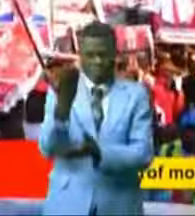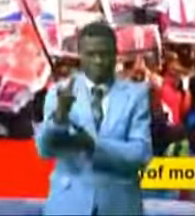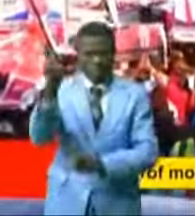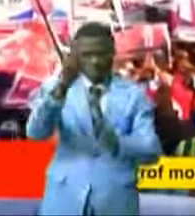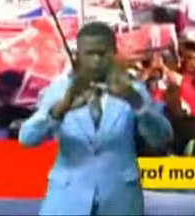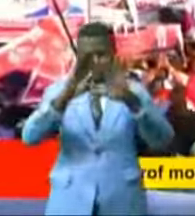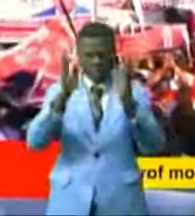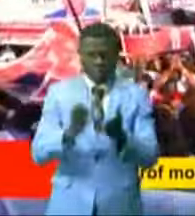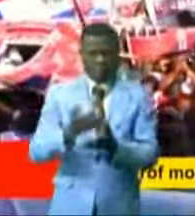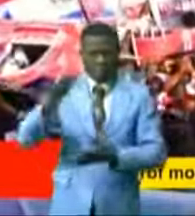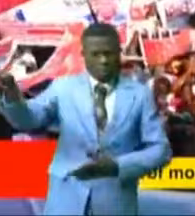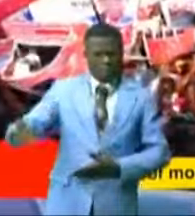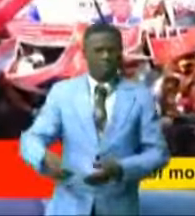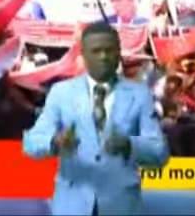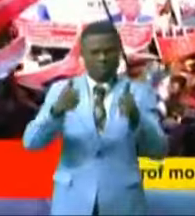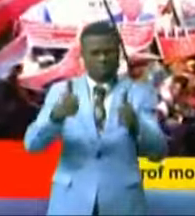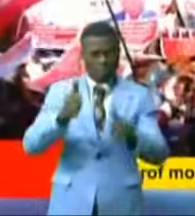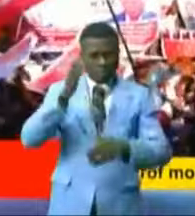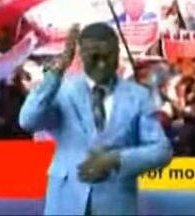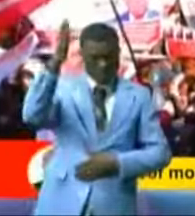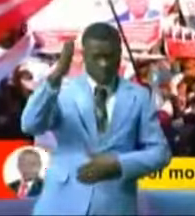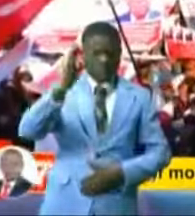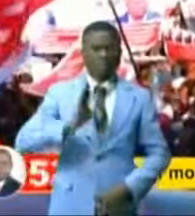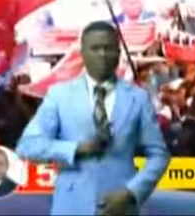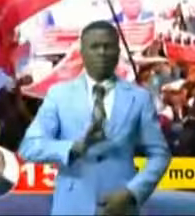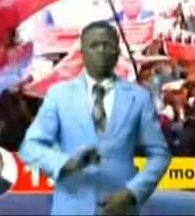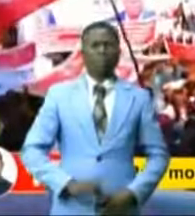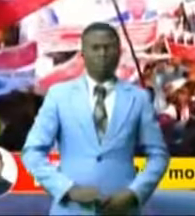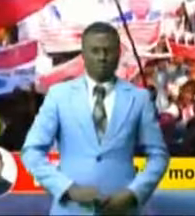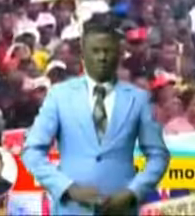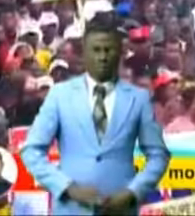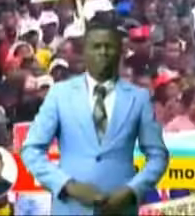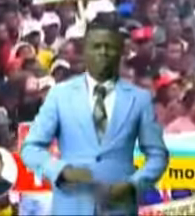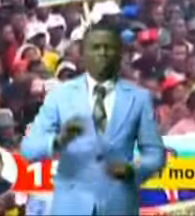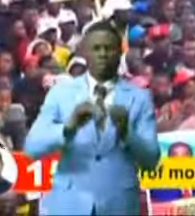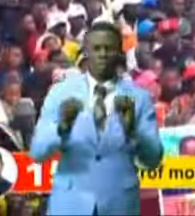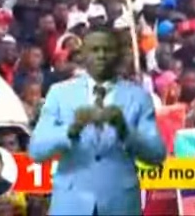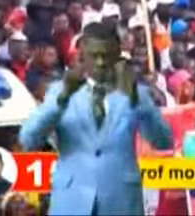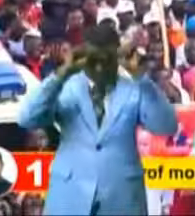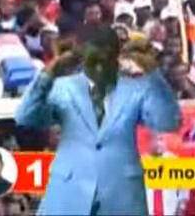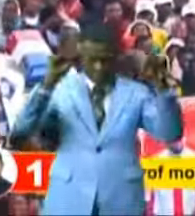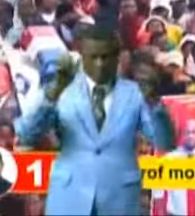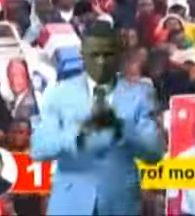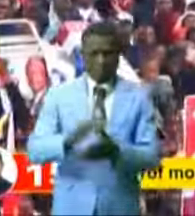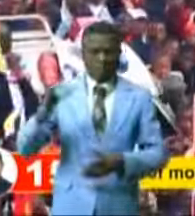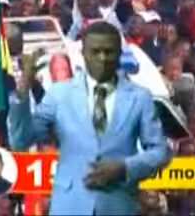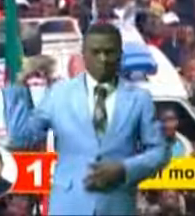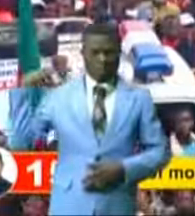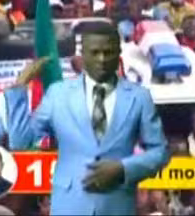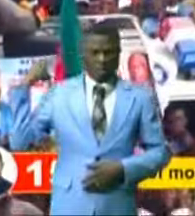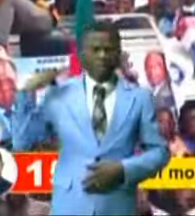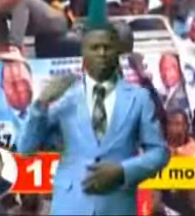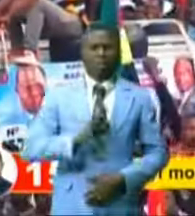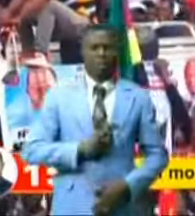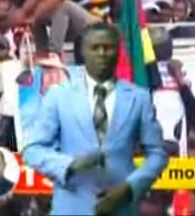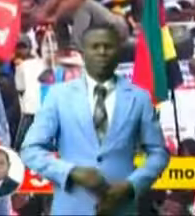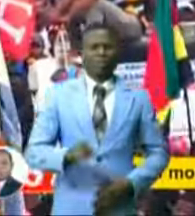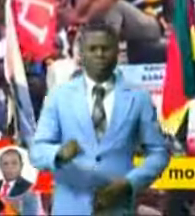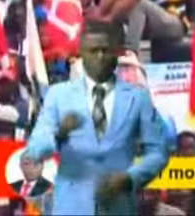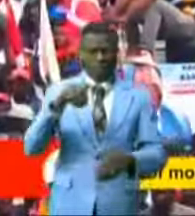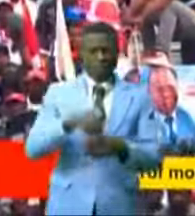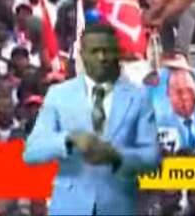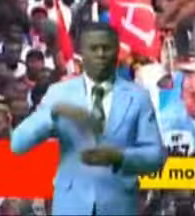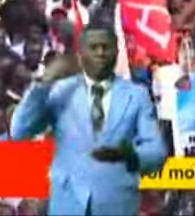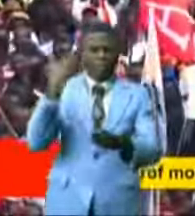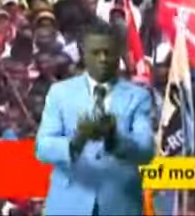de réserver un accueil triomphal au candidat de l'Union sacrée de la nation à la présidentielle, Félix Antoine Tshisekedi Tshilombo, dont